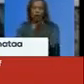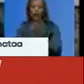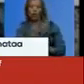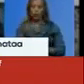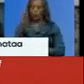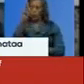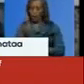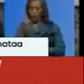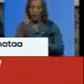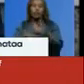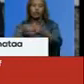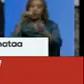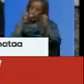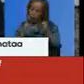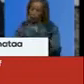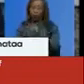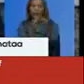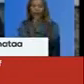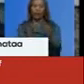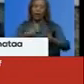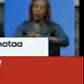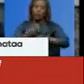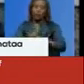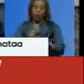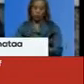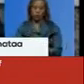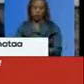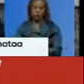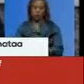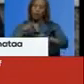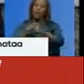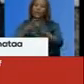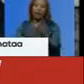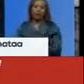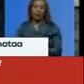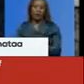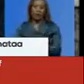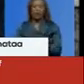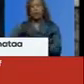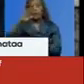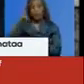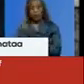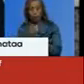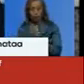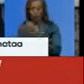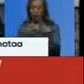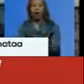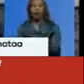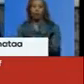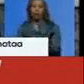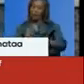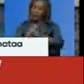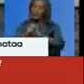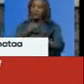ሚና እንድትወጡ ለማስቻል የተለያዩ ስራዎችን በመስራት ላይ የሚገኝ ቢሆንም አሁንም